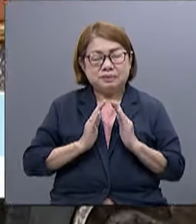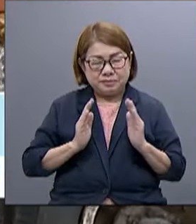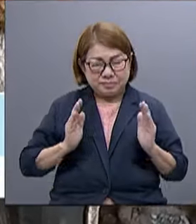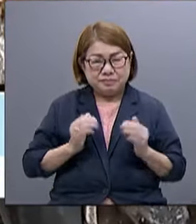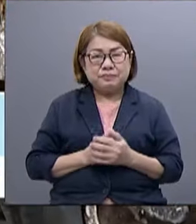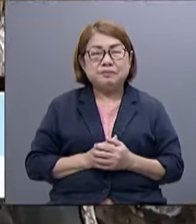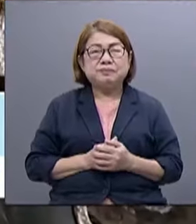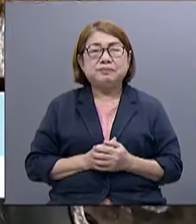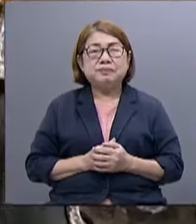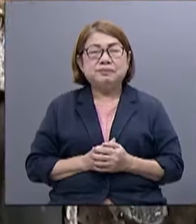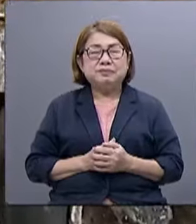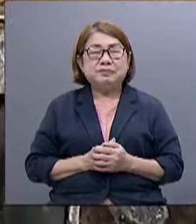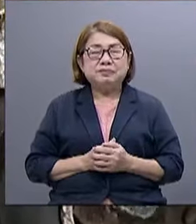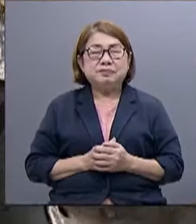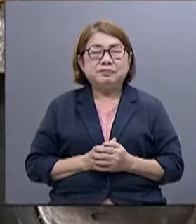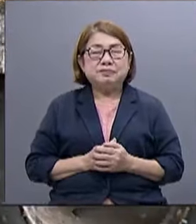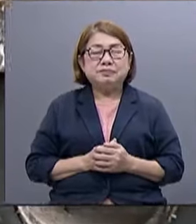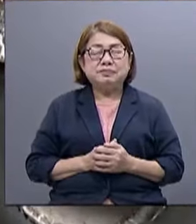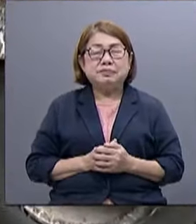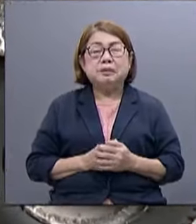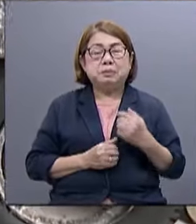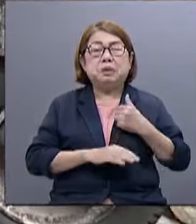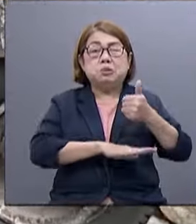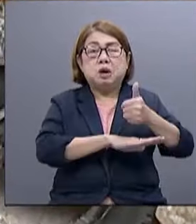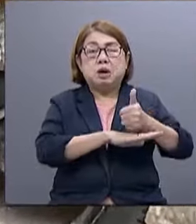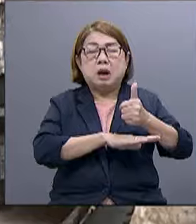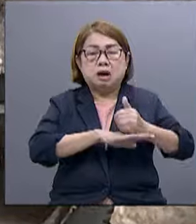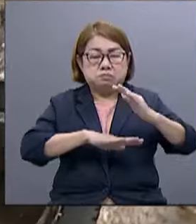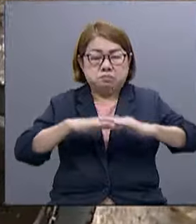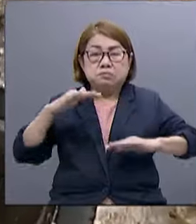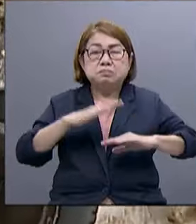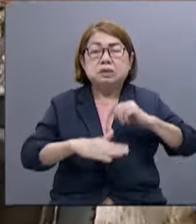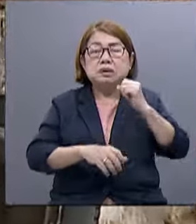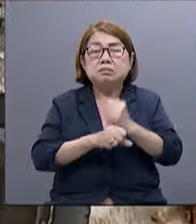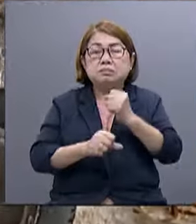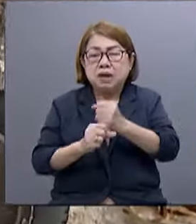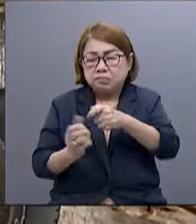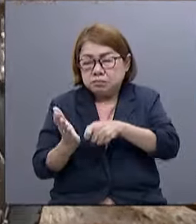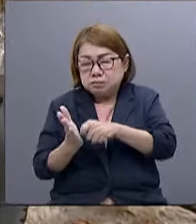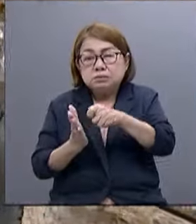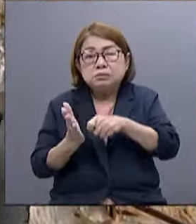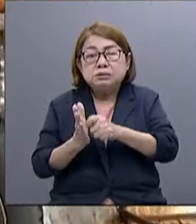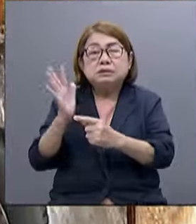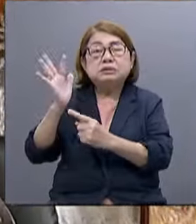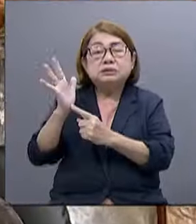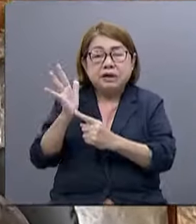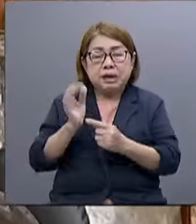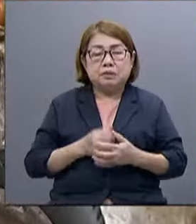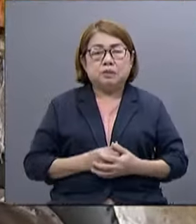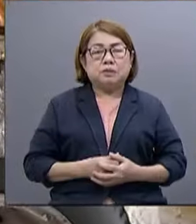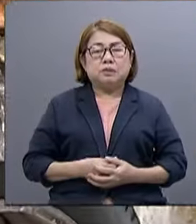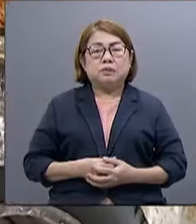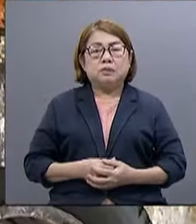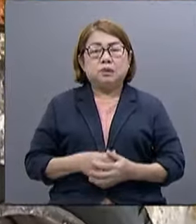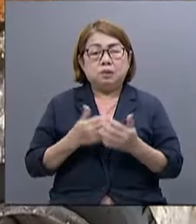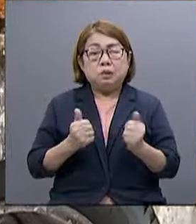พี่สุสาครหวังดีมากๆเลยนะครับถือว่าเป็นหัวหน้านะครับช่างทำต้นเทียนนะครับที่คุณวัดพระธาตุหนองบัวนะครับคุณผู้ชมครับตอนนี้ถือว่